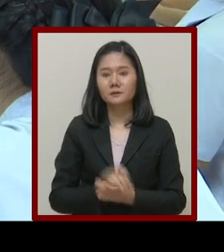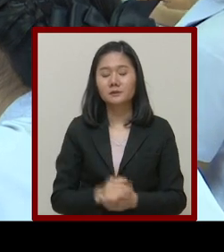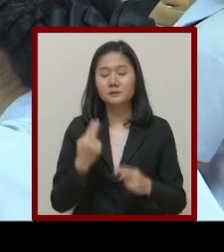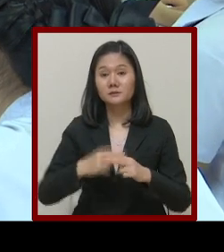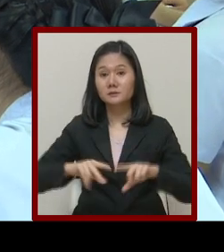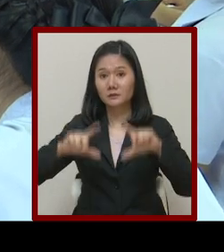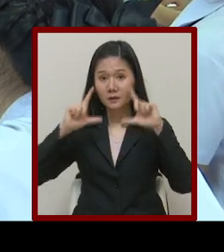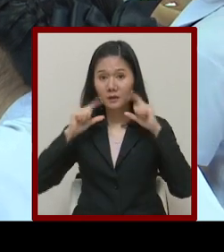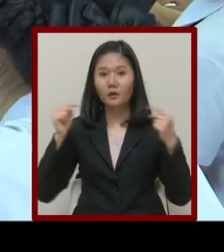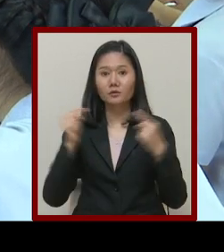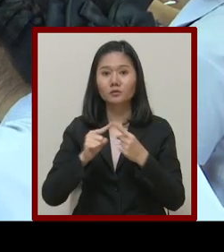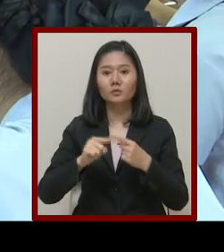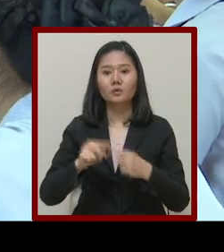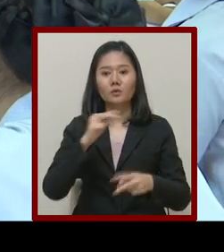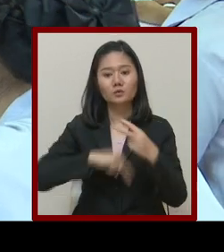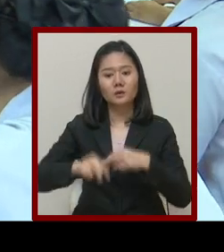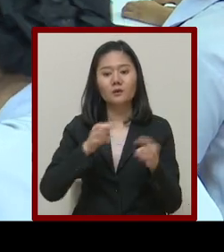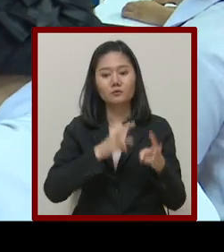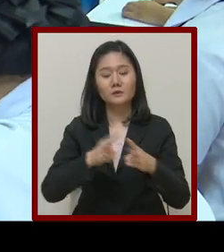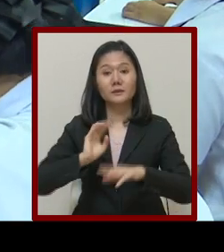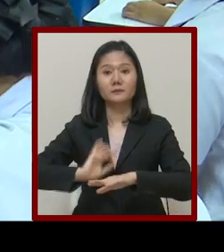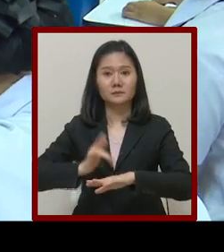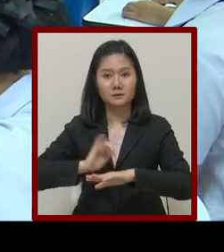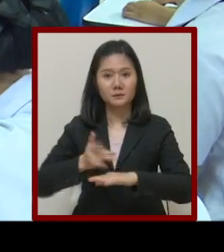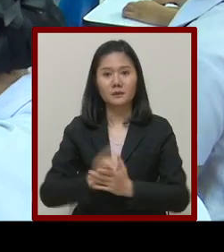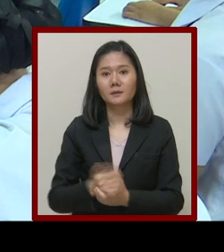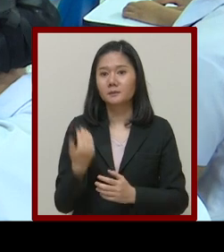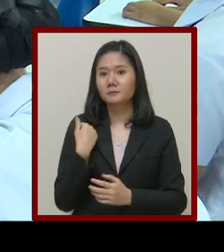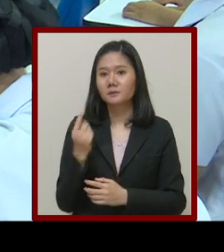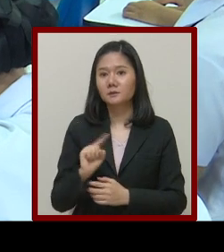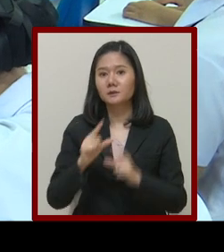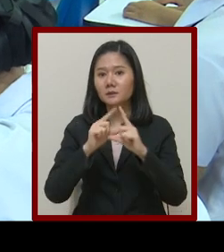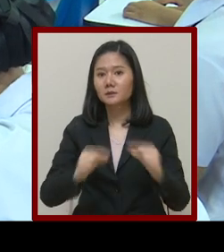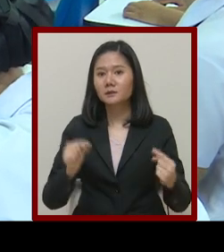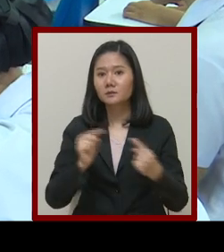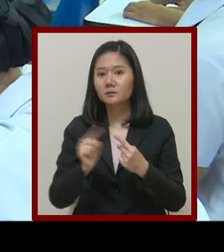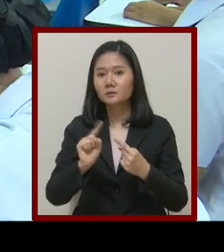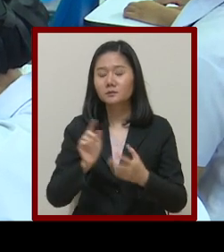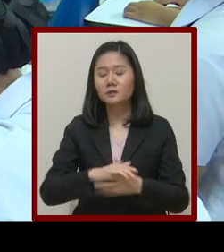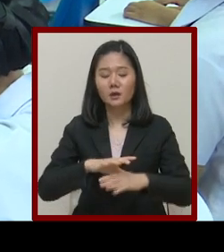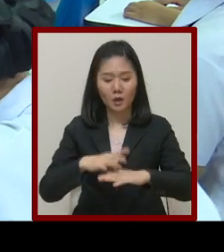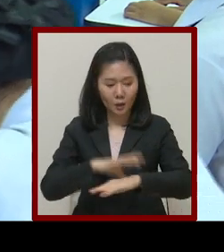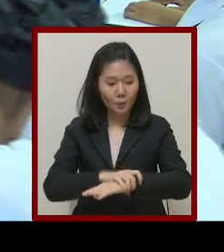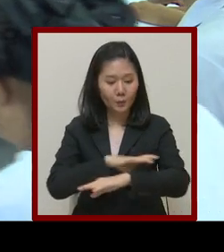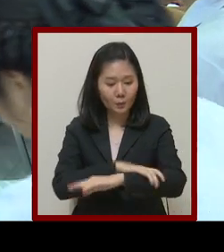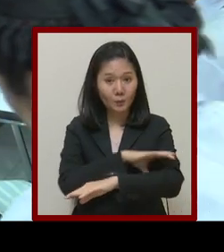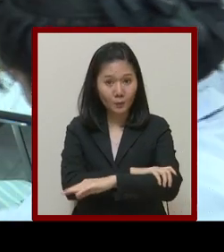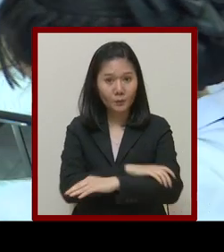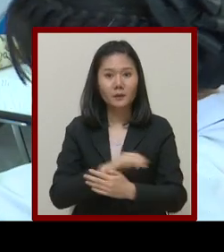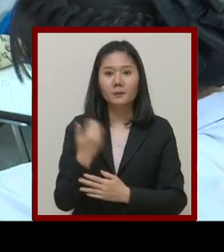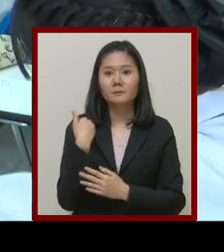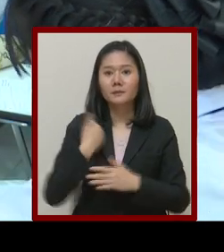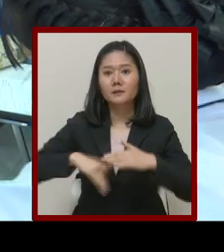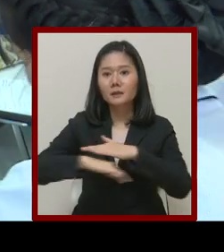มีชื่อเสียงในเรื่องของการบำบัดด้วยวิธีทางธรรมชาติไม่ว่าจะเป็นในเรื่องของการนวดใช่ไหมคะจะมี